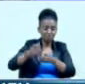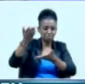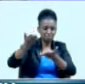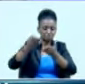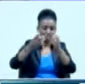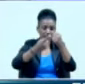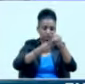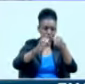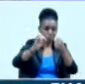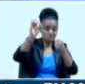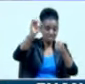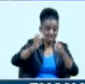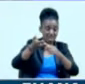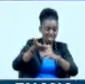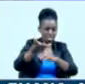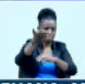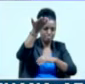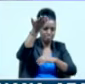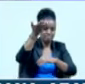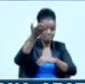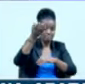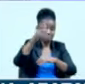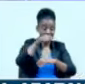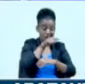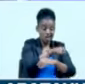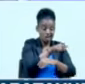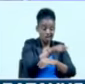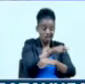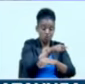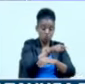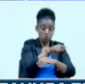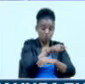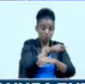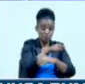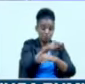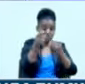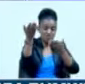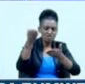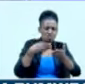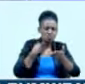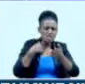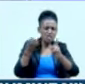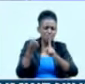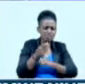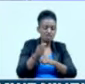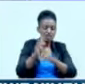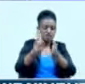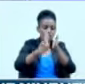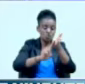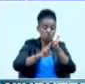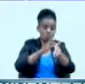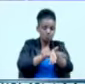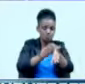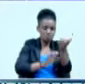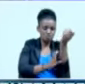gipimo cya 60% kuzamuka aho niho nicyo kipimo dushaka kuzageraho twifashishije